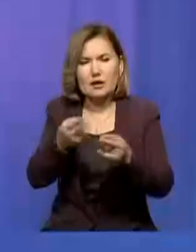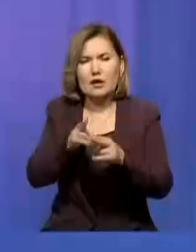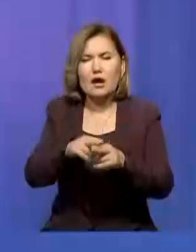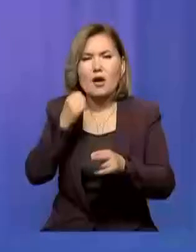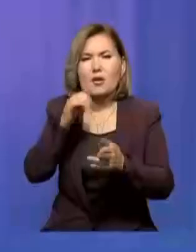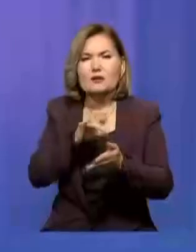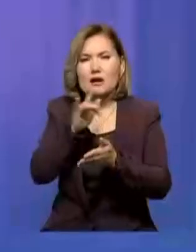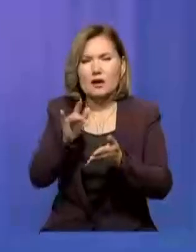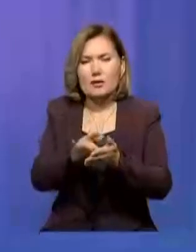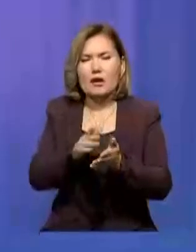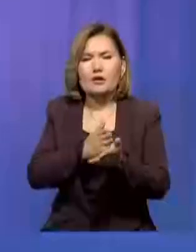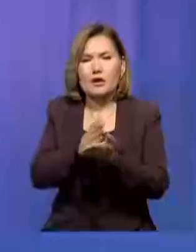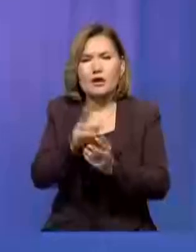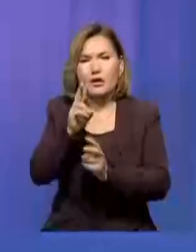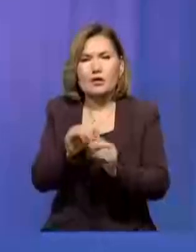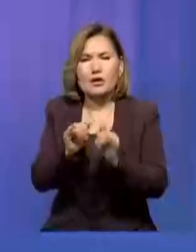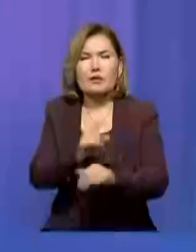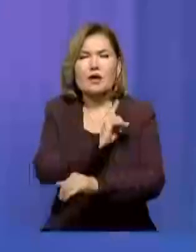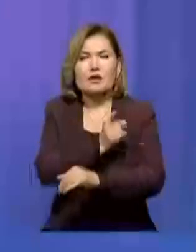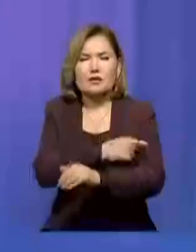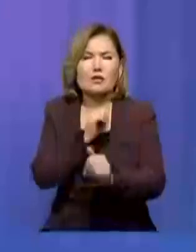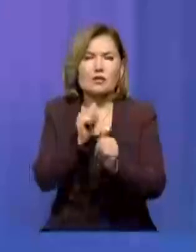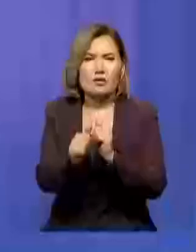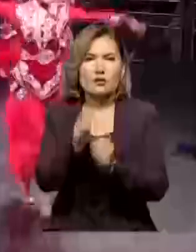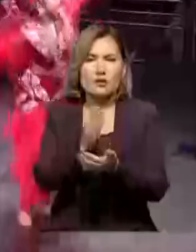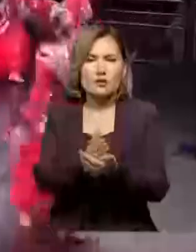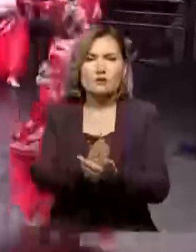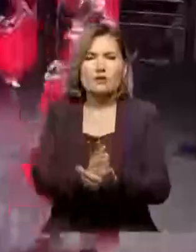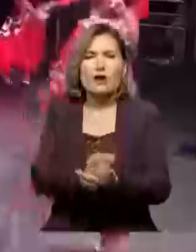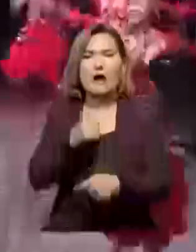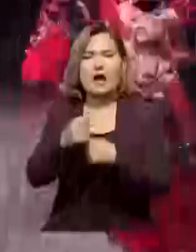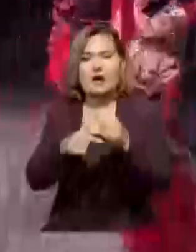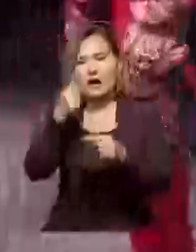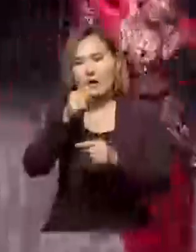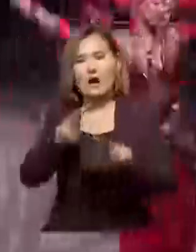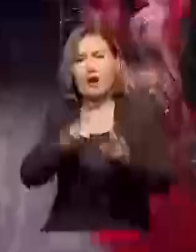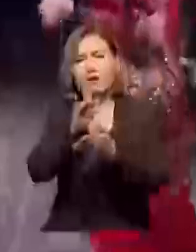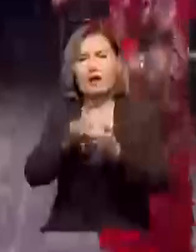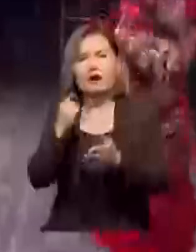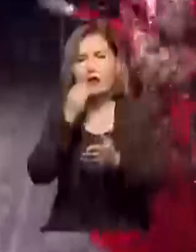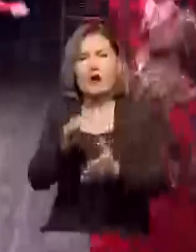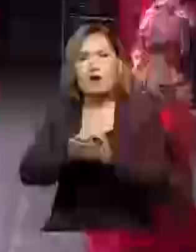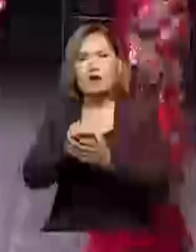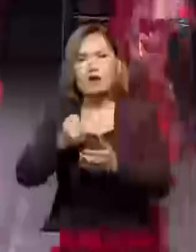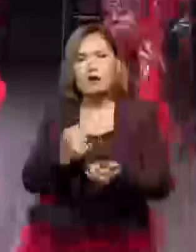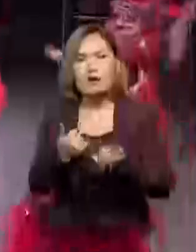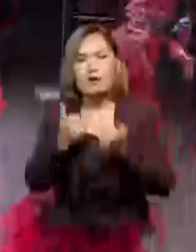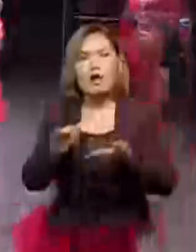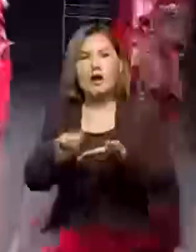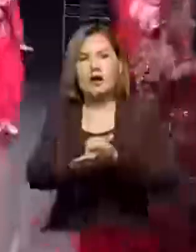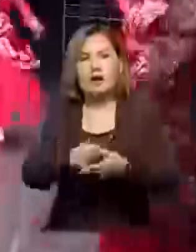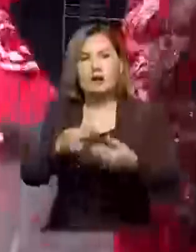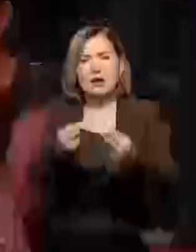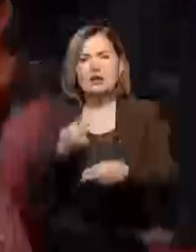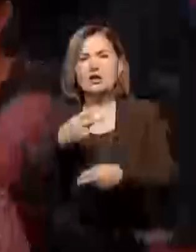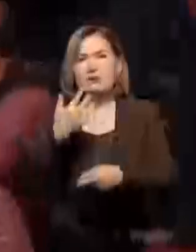Мәскеу қаласы осы саланы дамыту бойынша көшбасшылардың бірі. Келесі жылы Астана мен Мәскеудің бауырластығы туралы келісімге 25